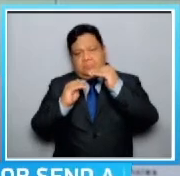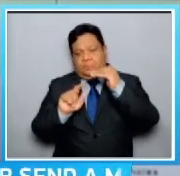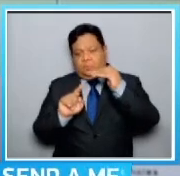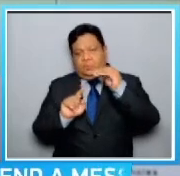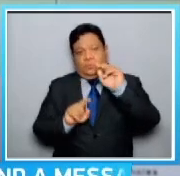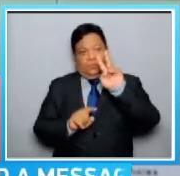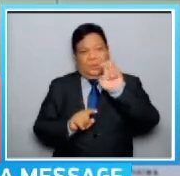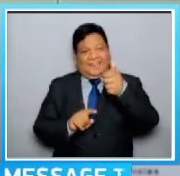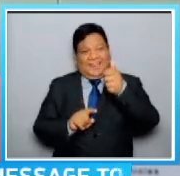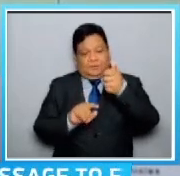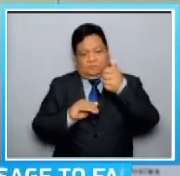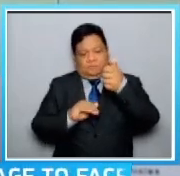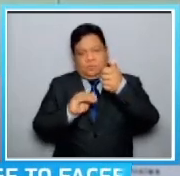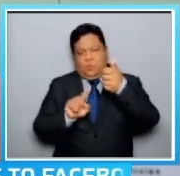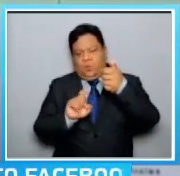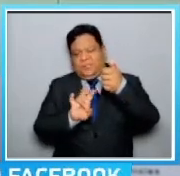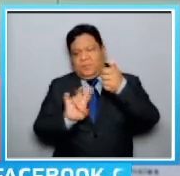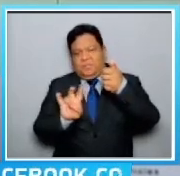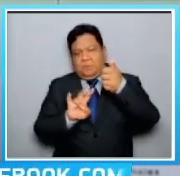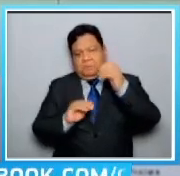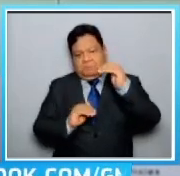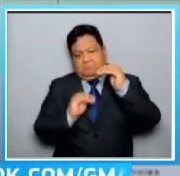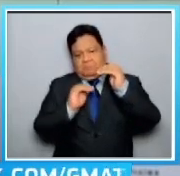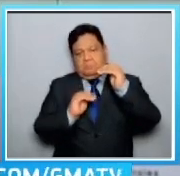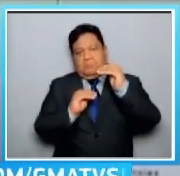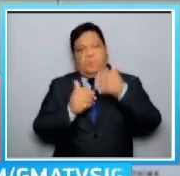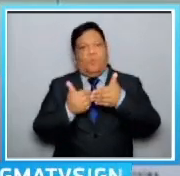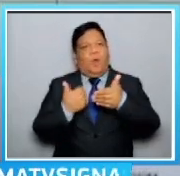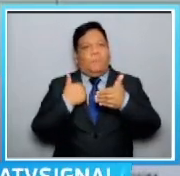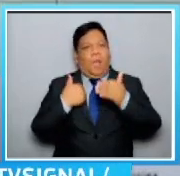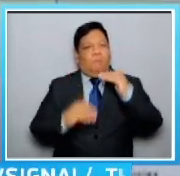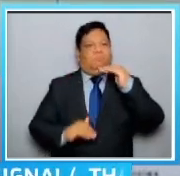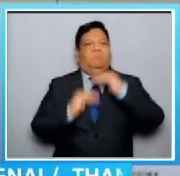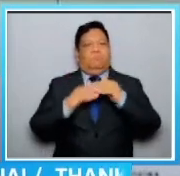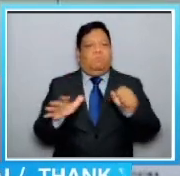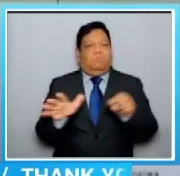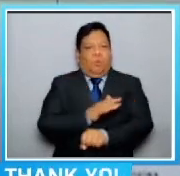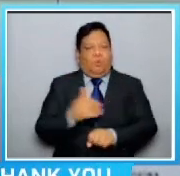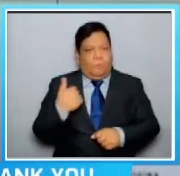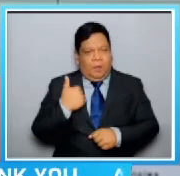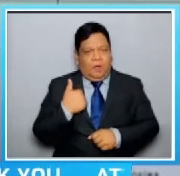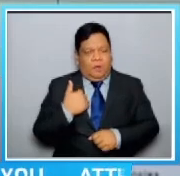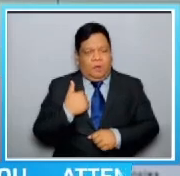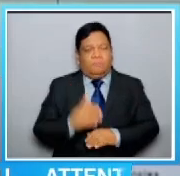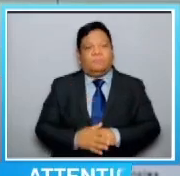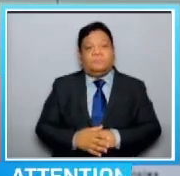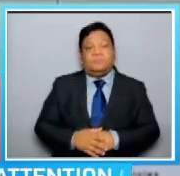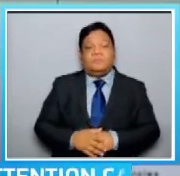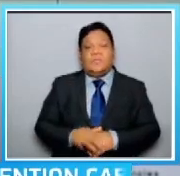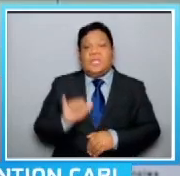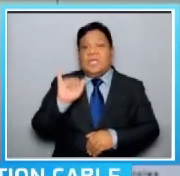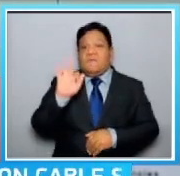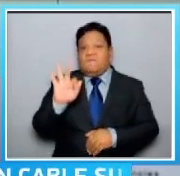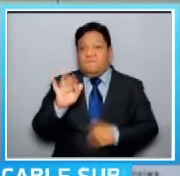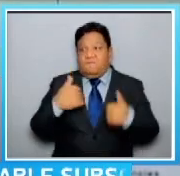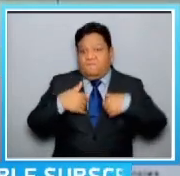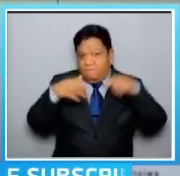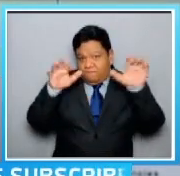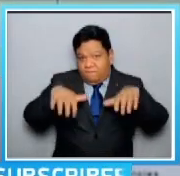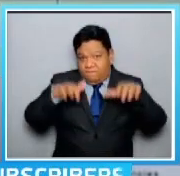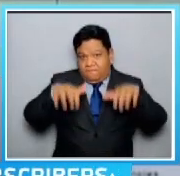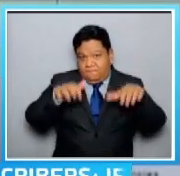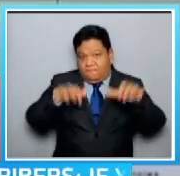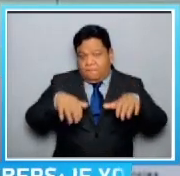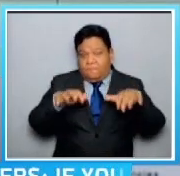32 meters plus para maabot niya yung 210. So, kung may papasok man ng mga pag-ulan, hindi po